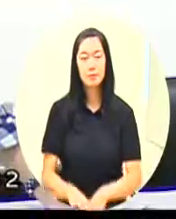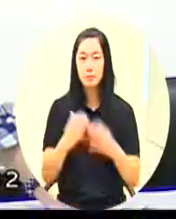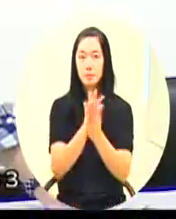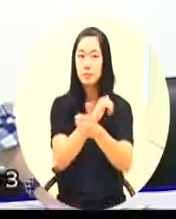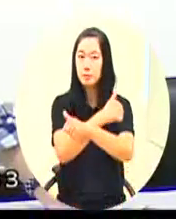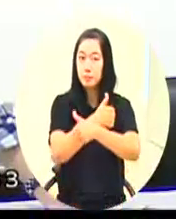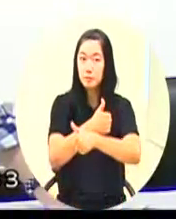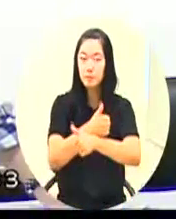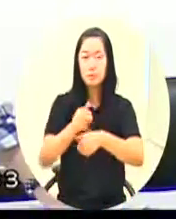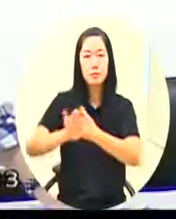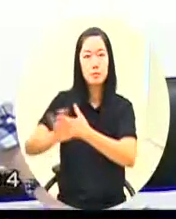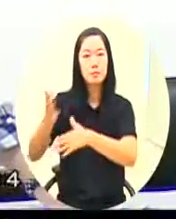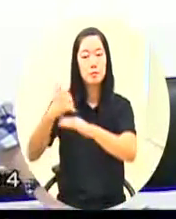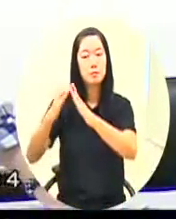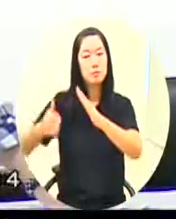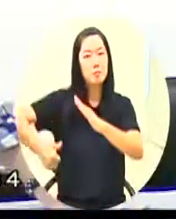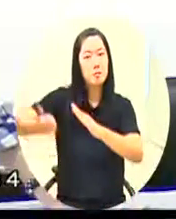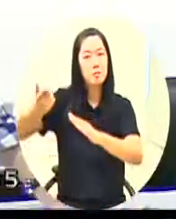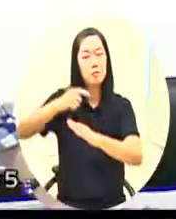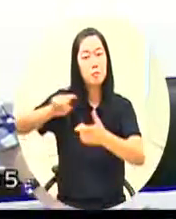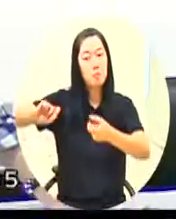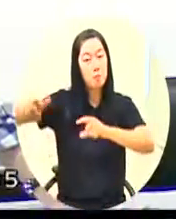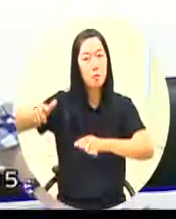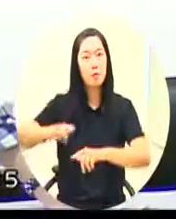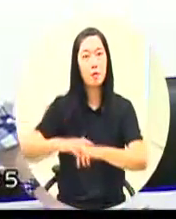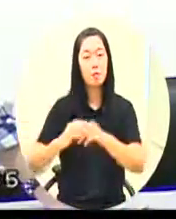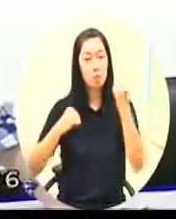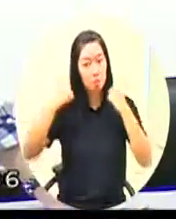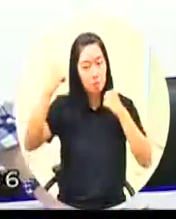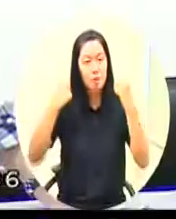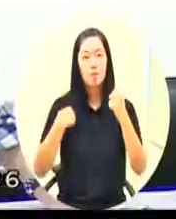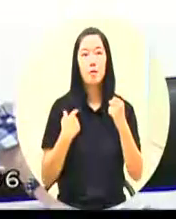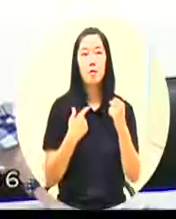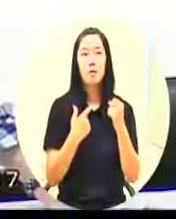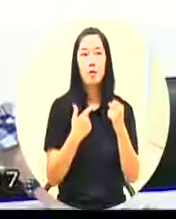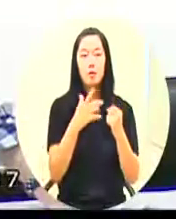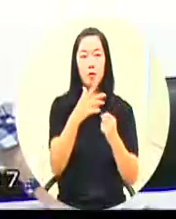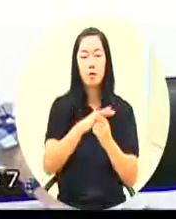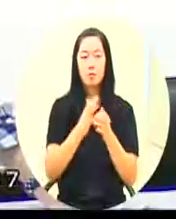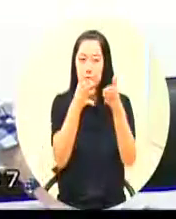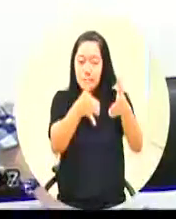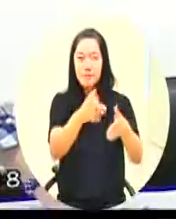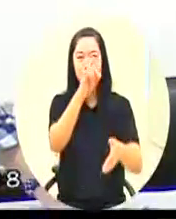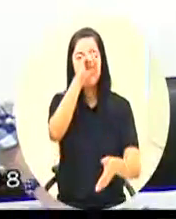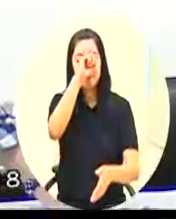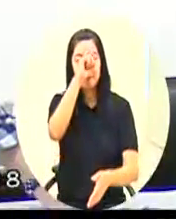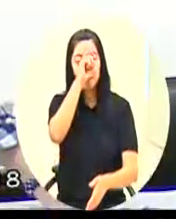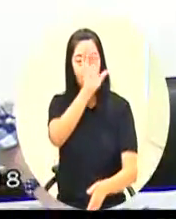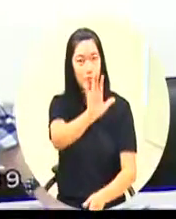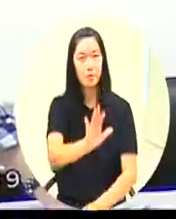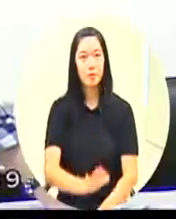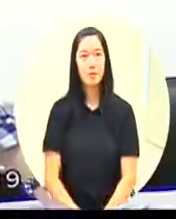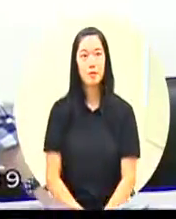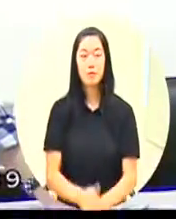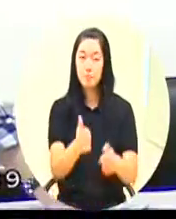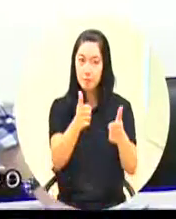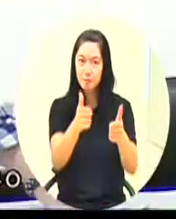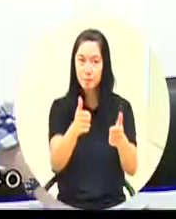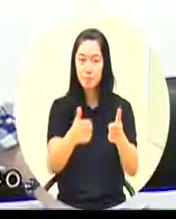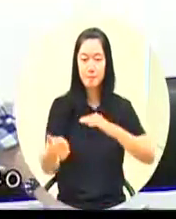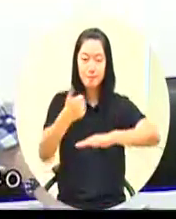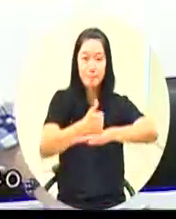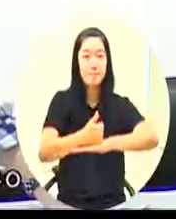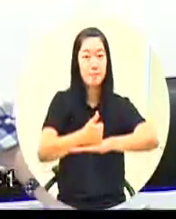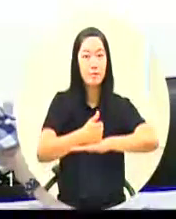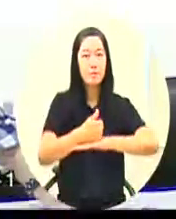跟以往的校长也都不太一样。我看早上很多同仁也都寄予你很大的厚望啊，在这里也谢谢你到空大来，那也